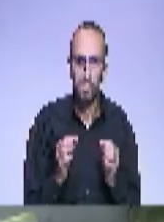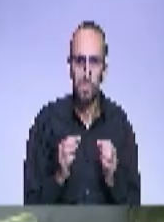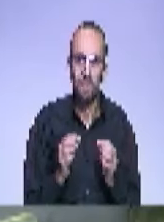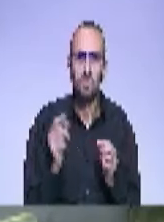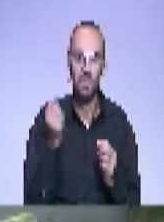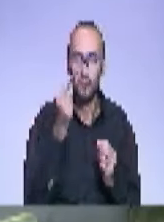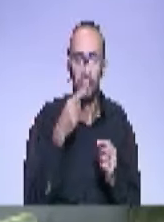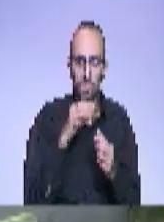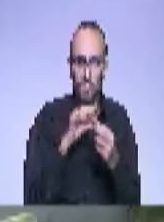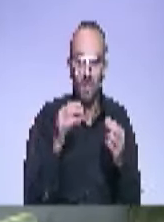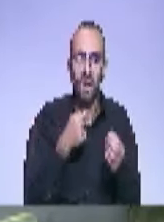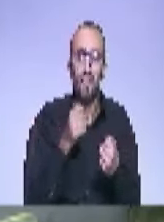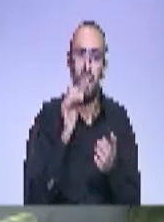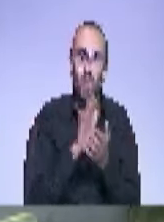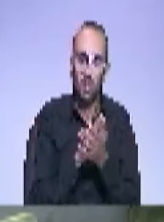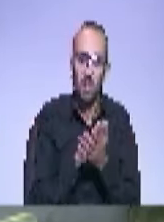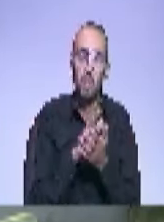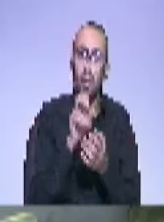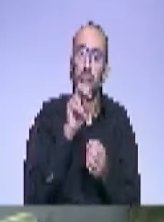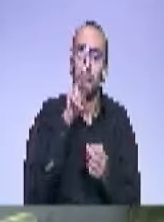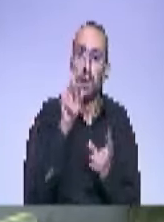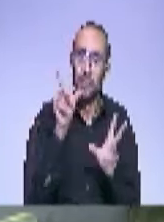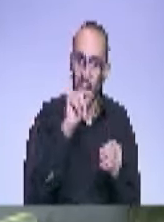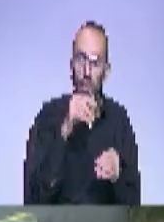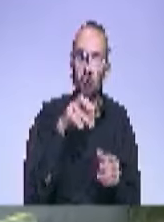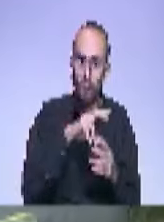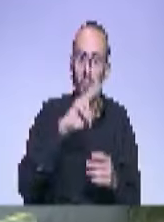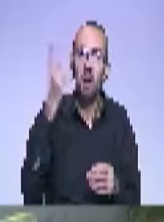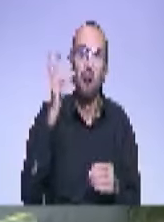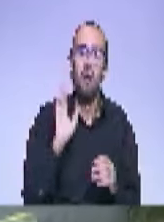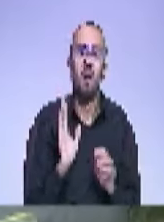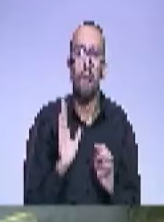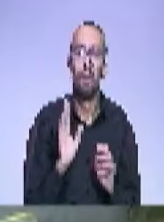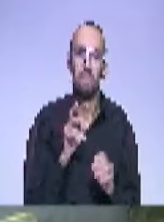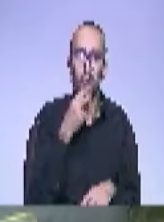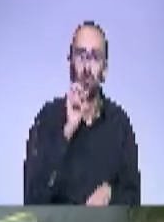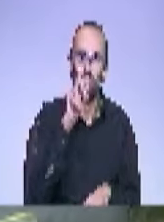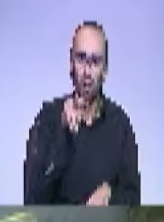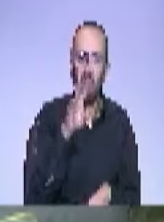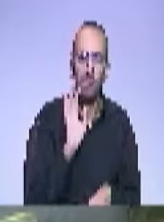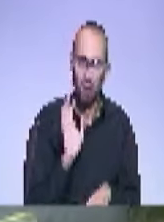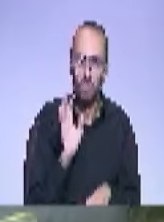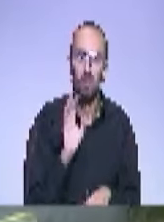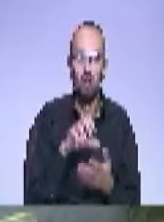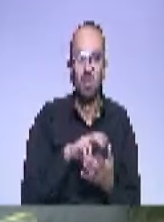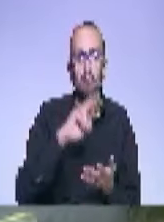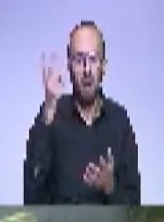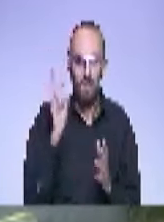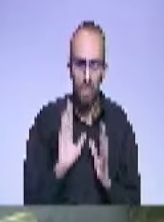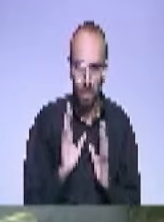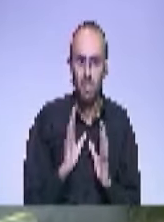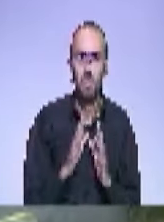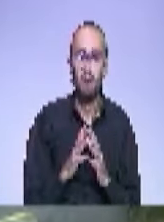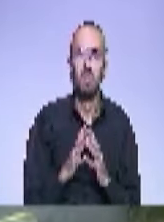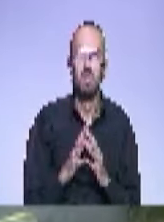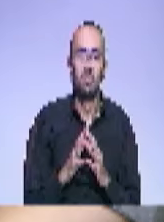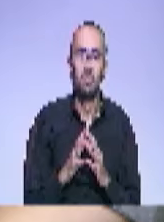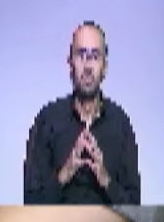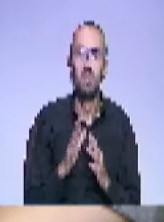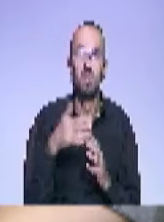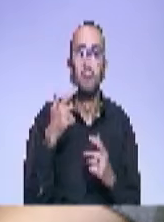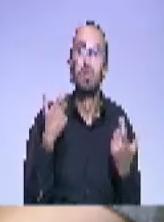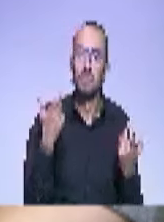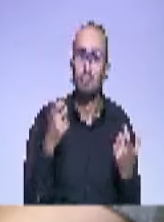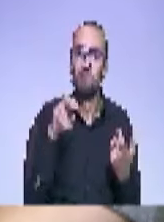الاخر راح قال لي اديني فرصه 8 اسابيع وهجيب لك شقه بره. 8 اسابيع استنيت يا ابويا. 8 اسابيع وهجيب لك شقه بره.